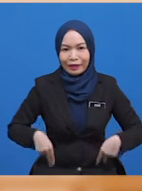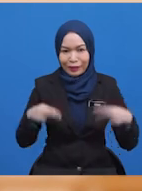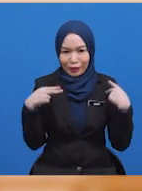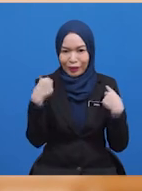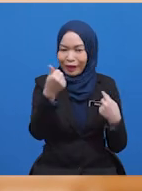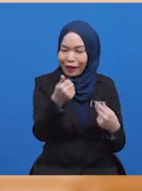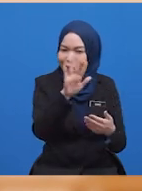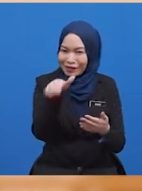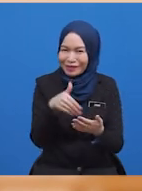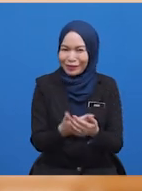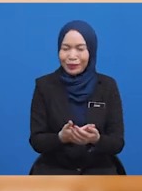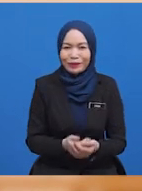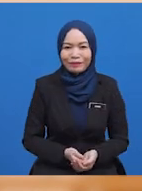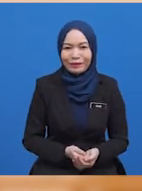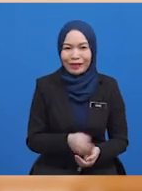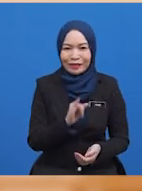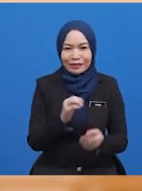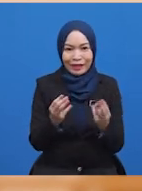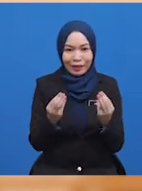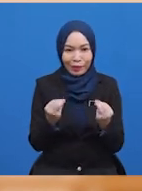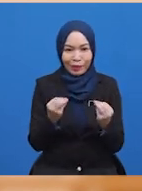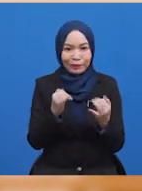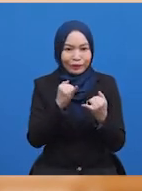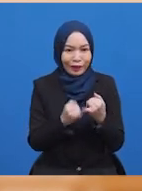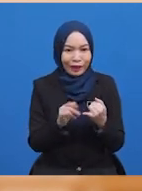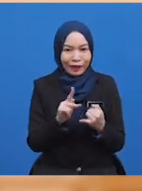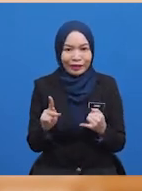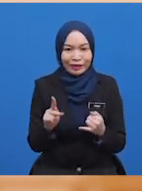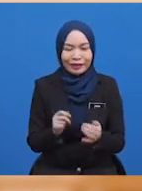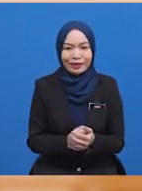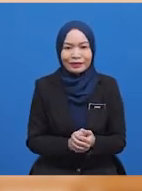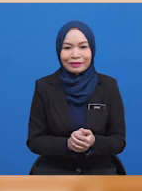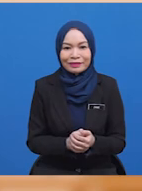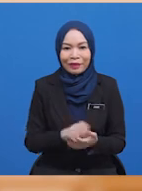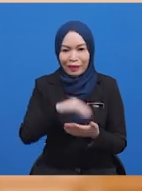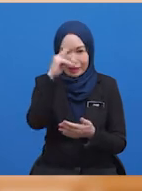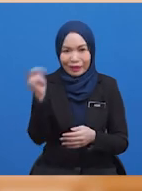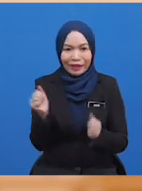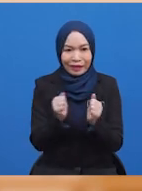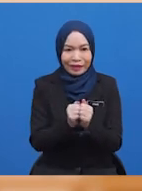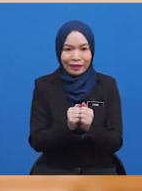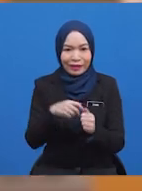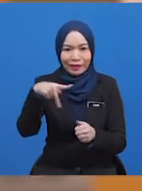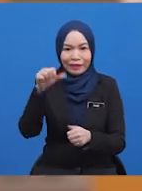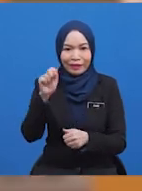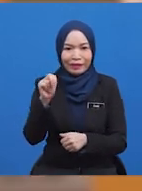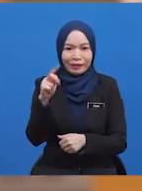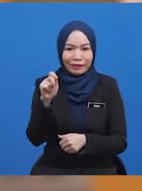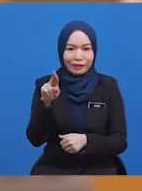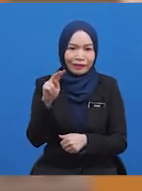izinkan chegou mengakhiri pembelajaran kita dengan dua rangkap pantun yaitu